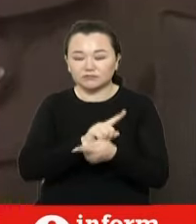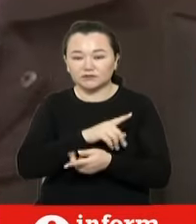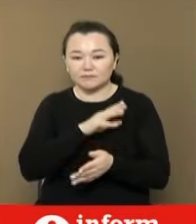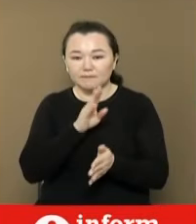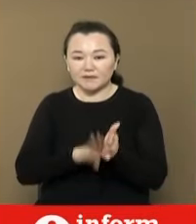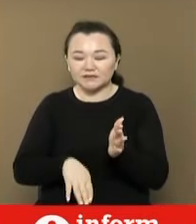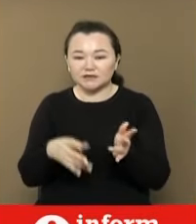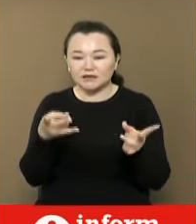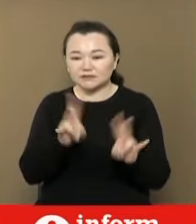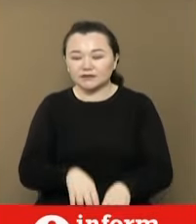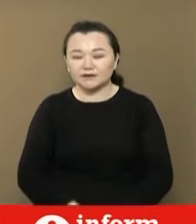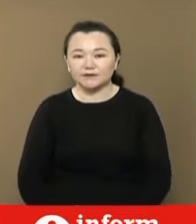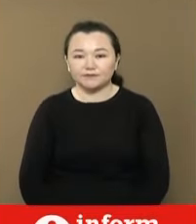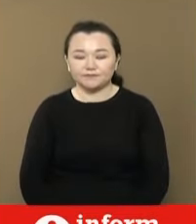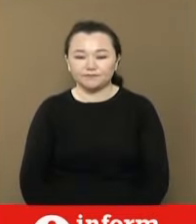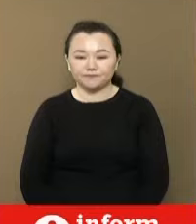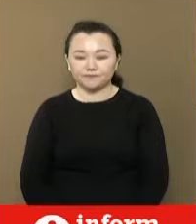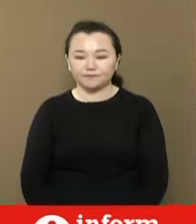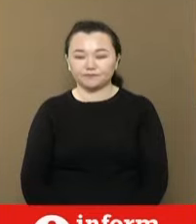қалды.